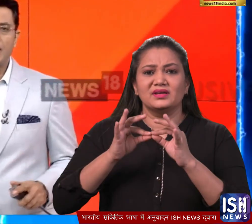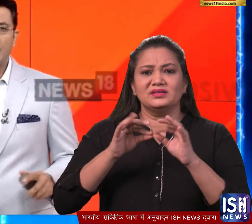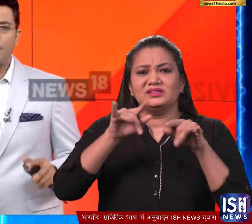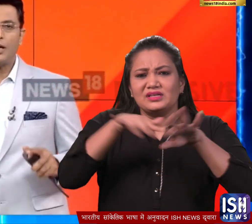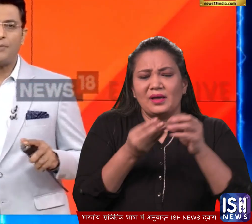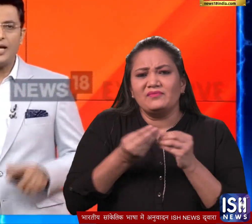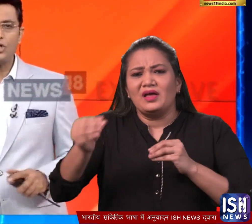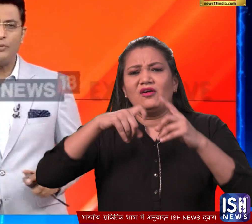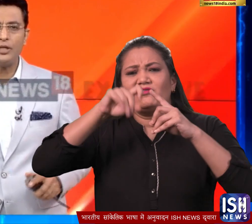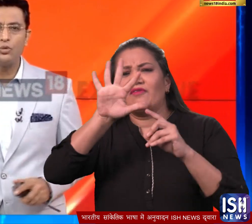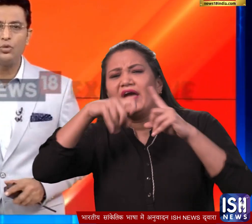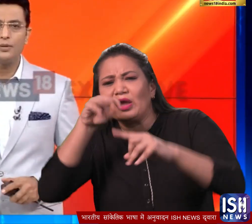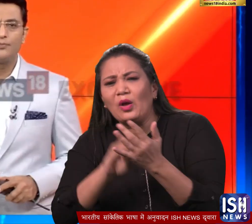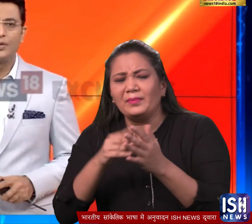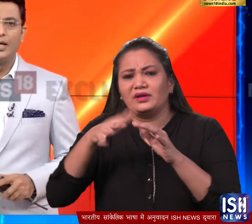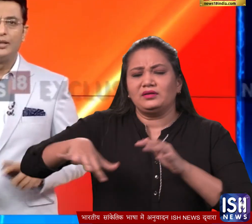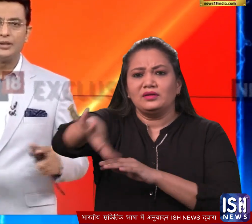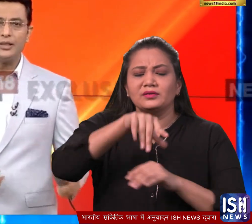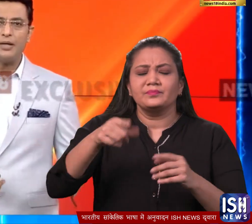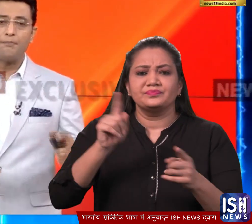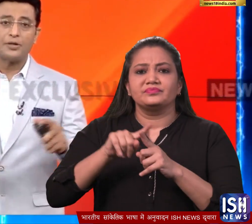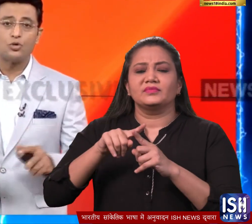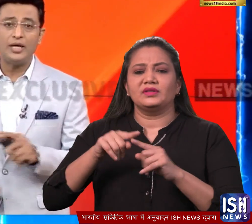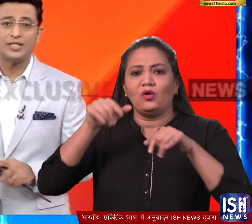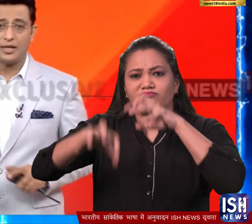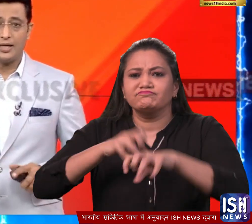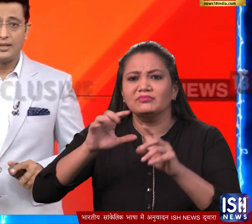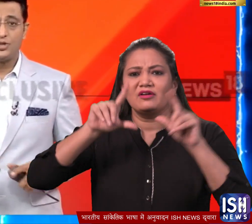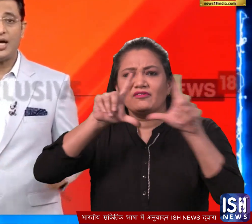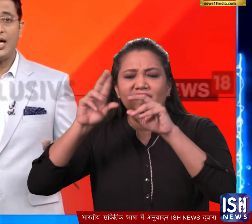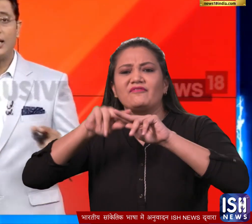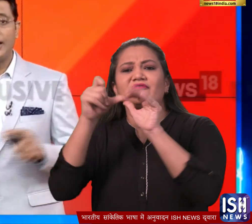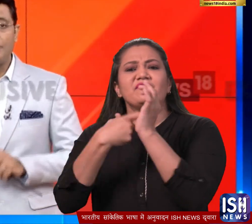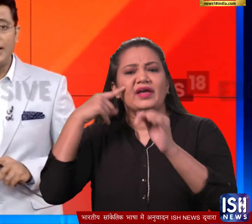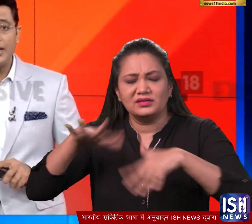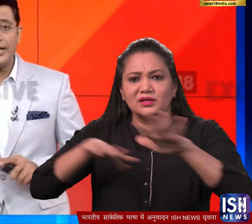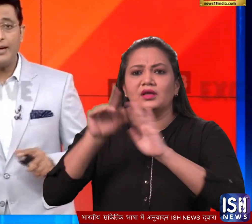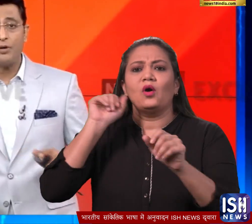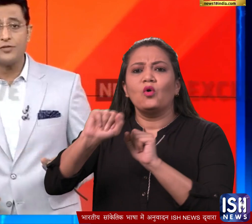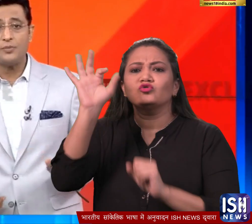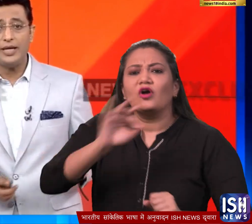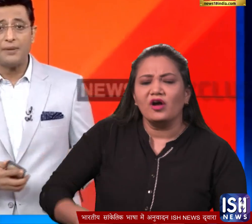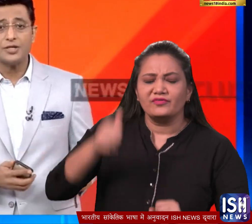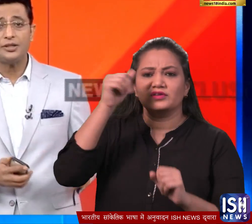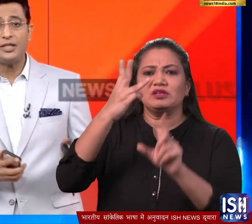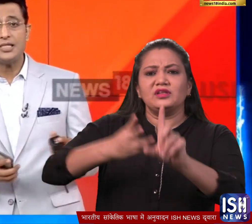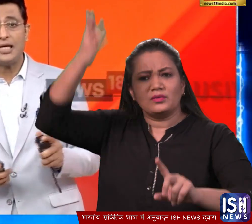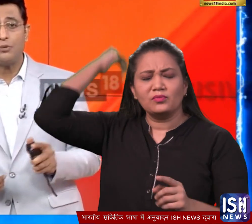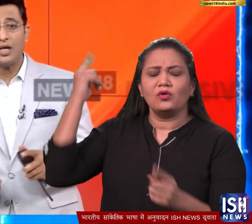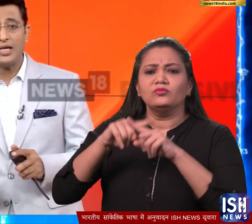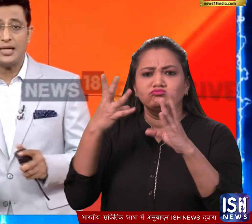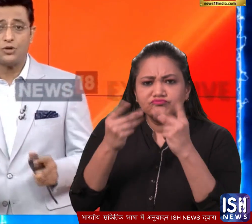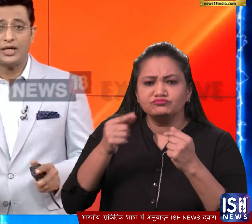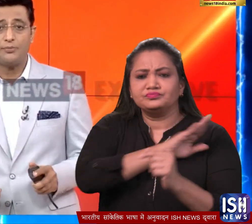बलिया शहर से लगभग 5 किलोमीटर दूर ददरी में पशु मेला चल रहा है, जहां नगर पालिका के कैंप ऑफिस में एक पार्षद 3